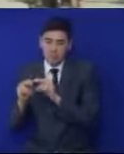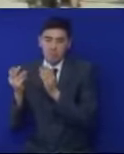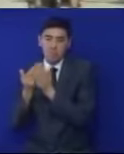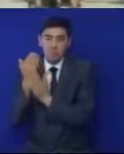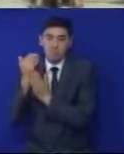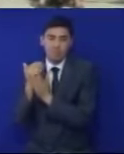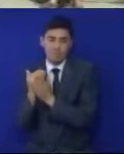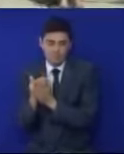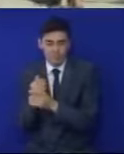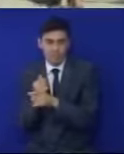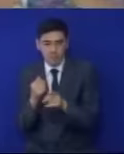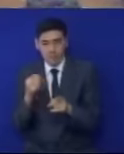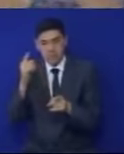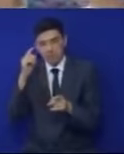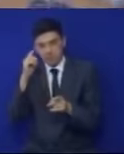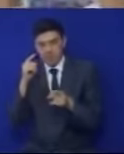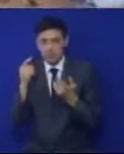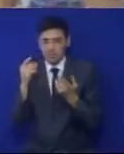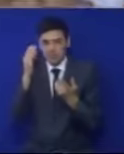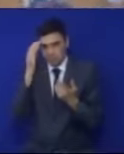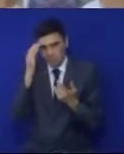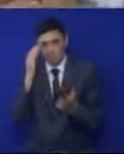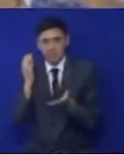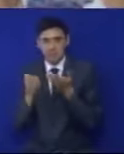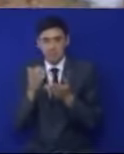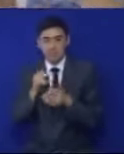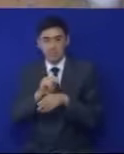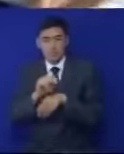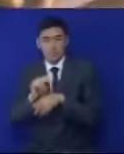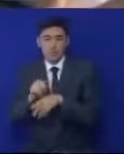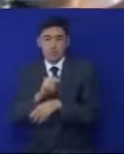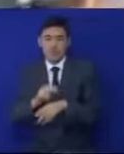бағдарлама бойынша балаларды білім мен өнерге бейімдеуде.